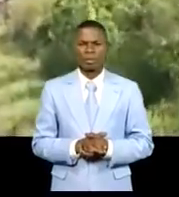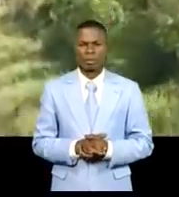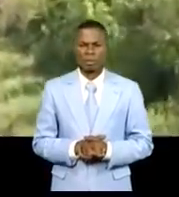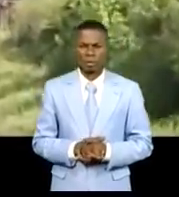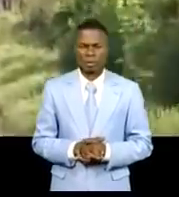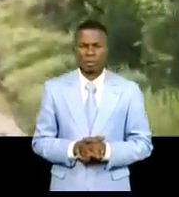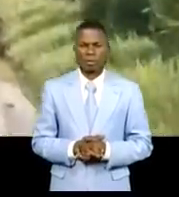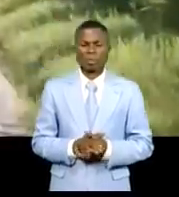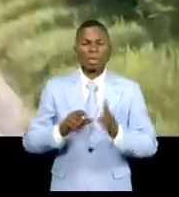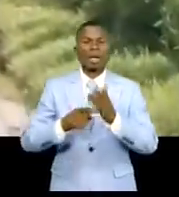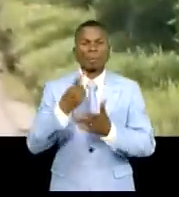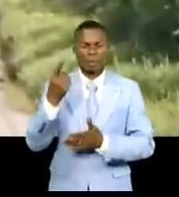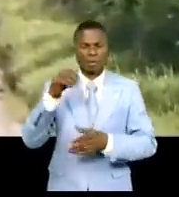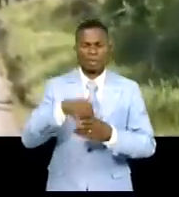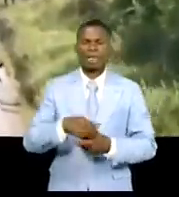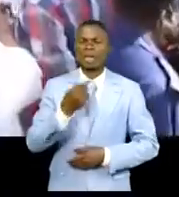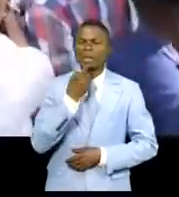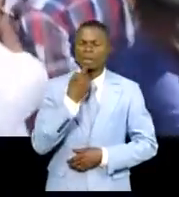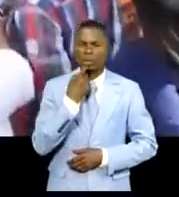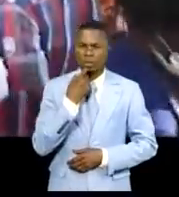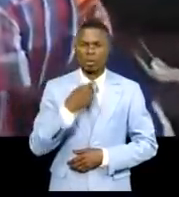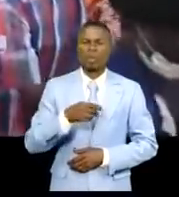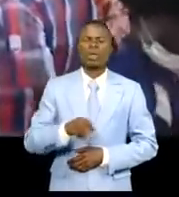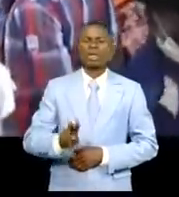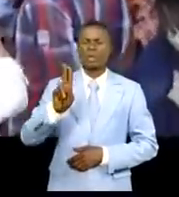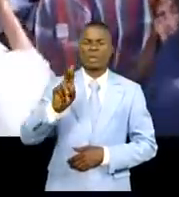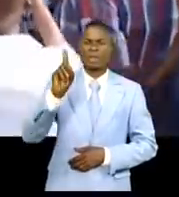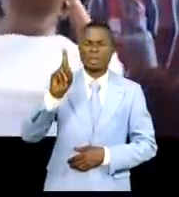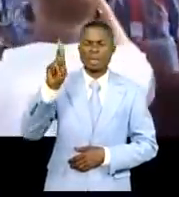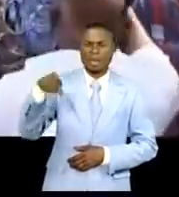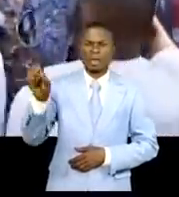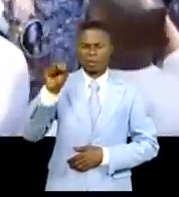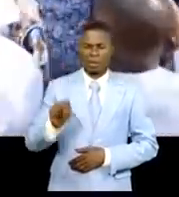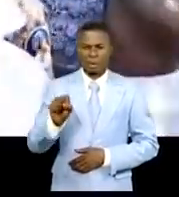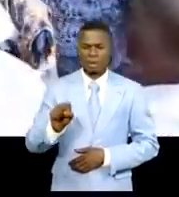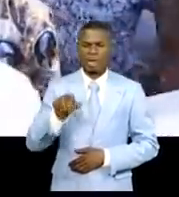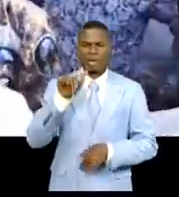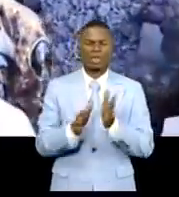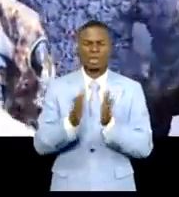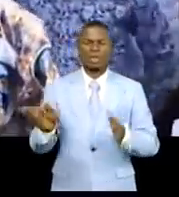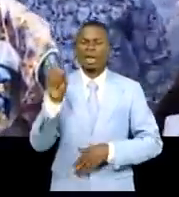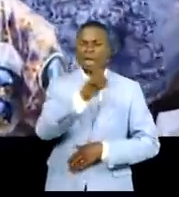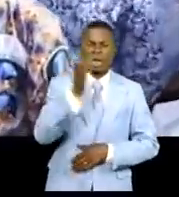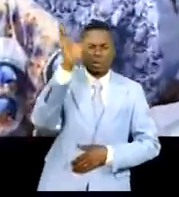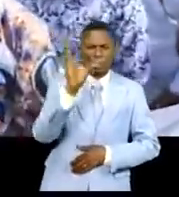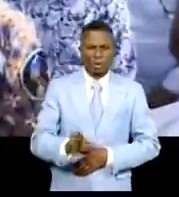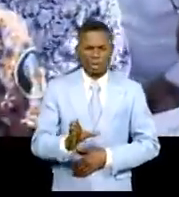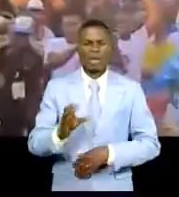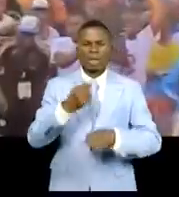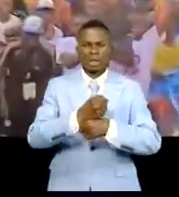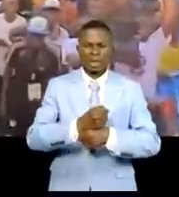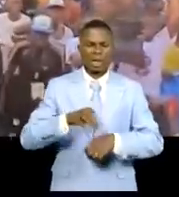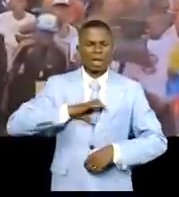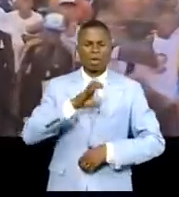C'est une première dans l'histoire de l'IDPS qu'un secrétaire général descend dans la province du Congo central pour installer les